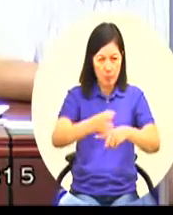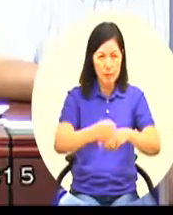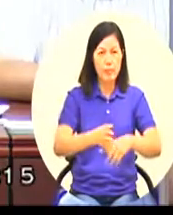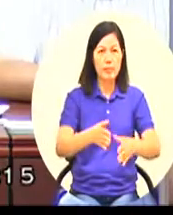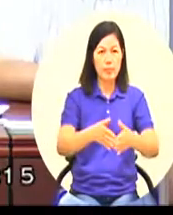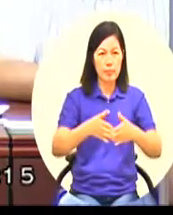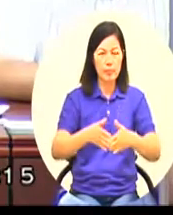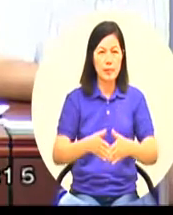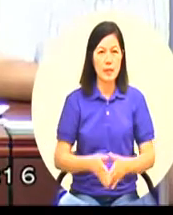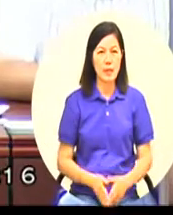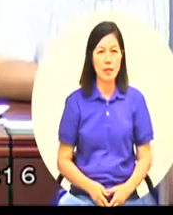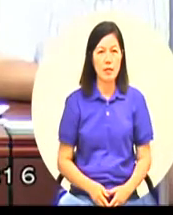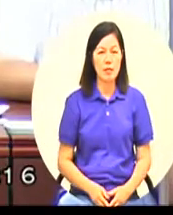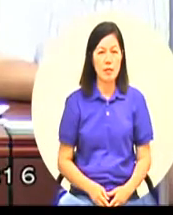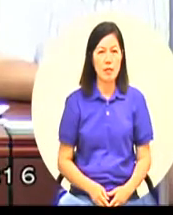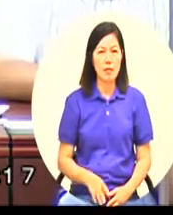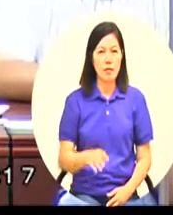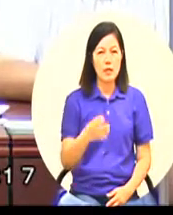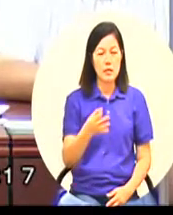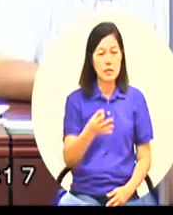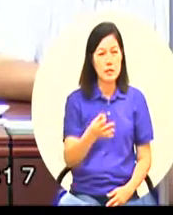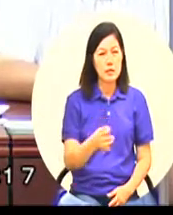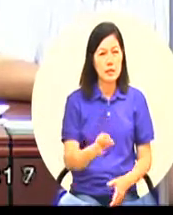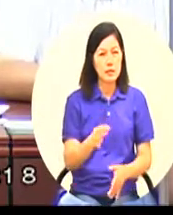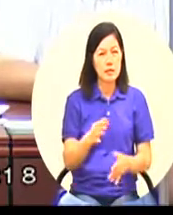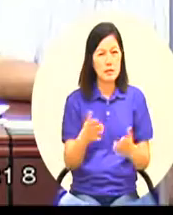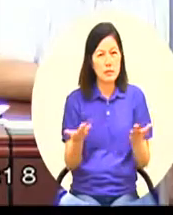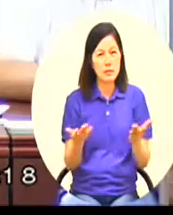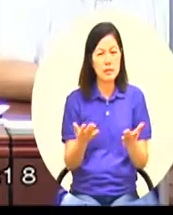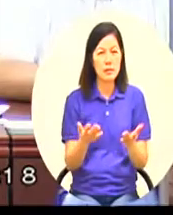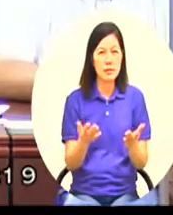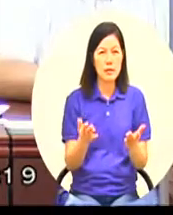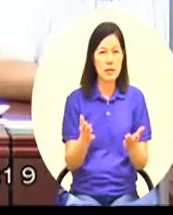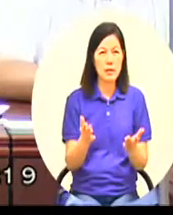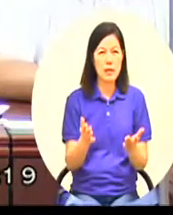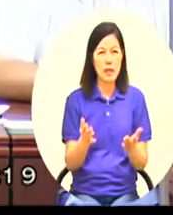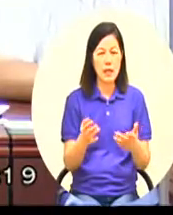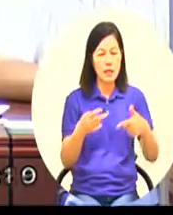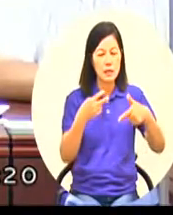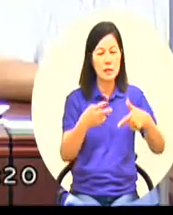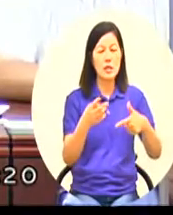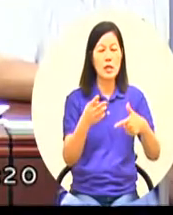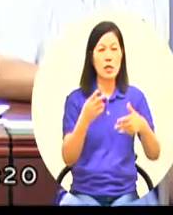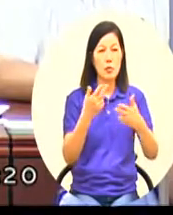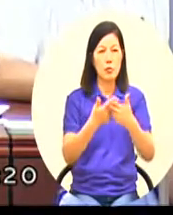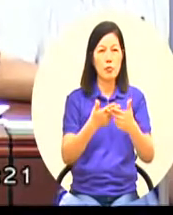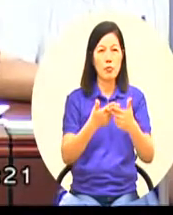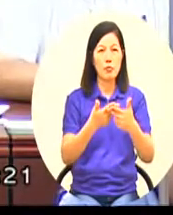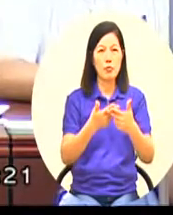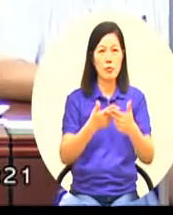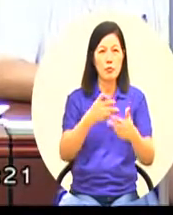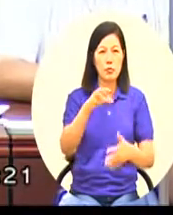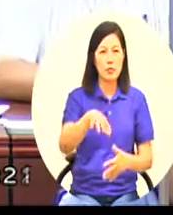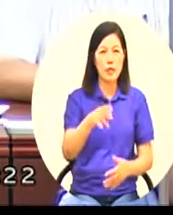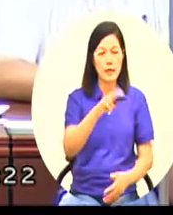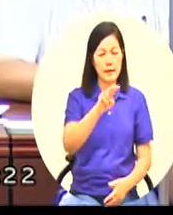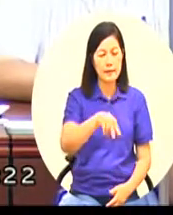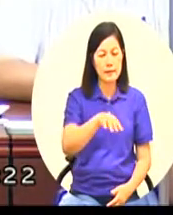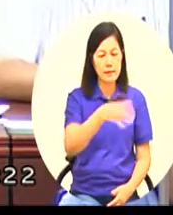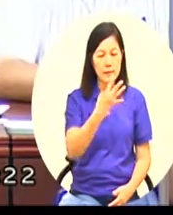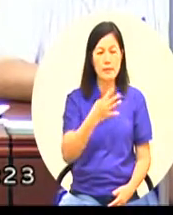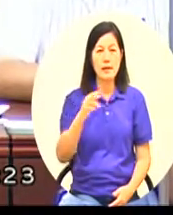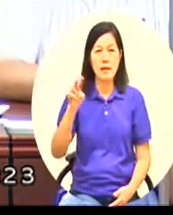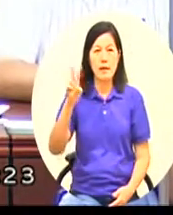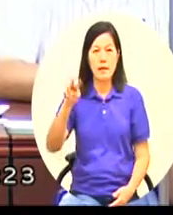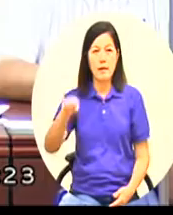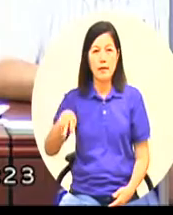range， 大概在像以那个仁武厂来讲，大概在2400到2800，我们也要